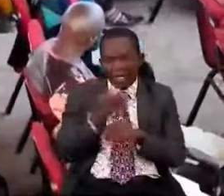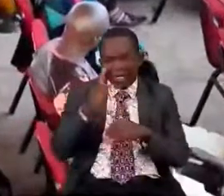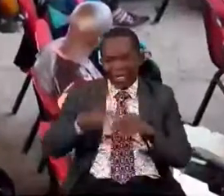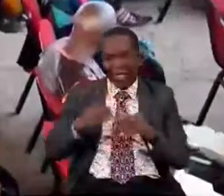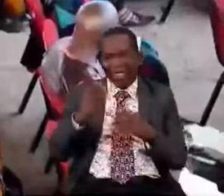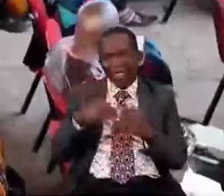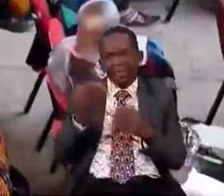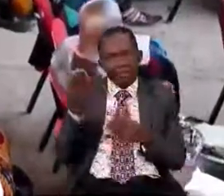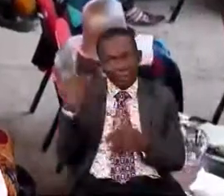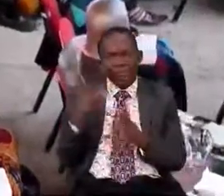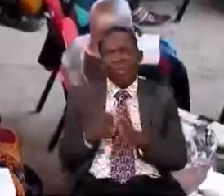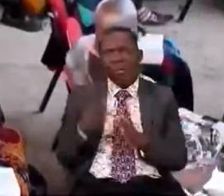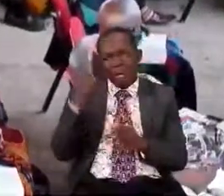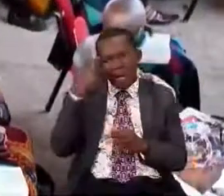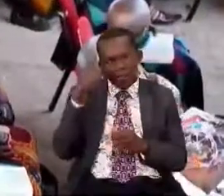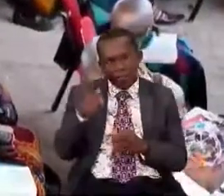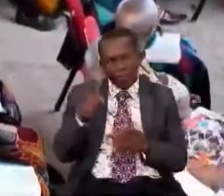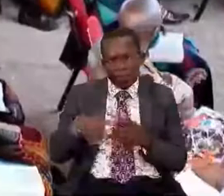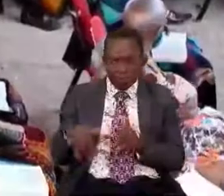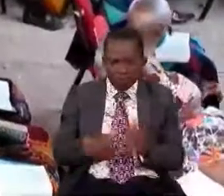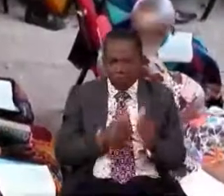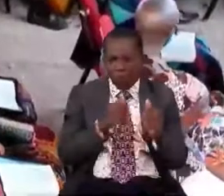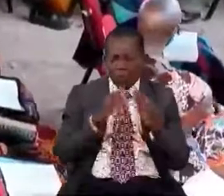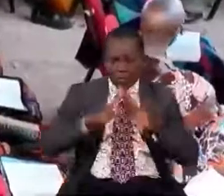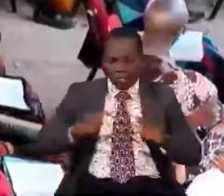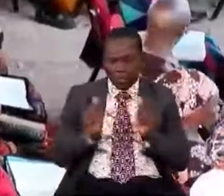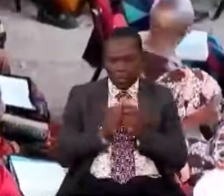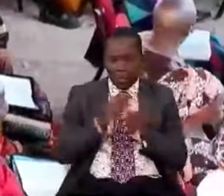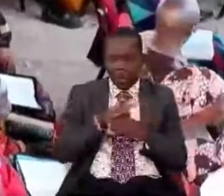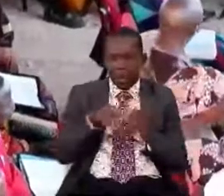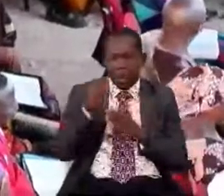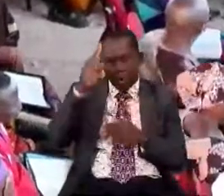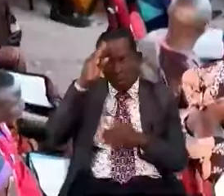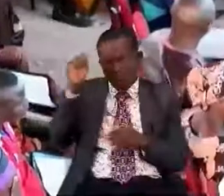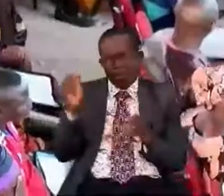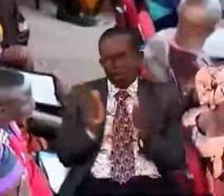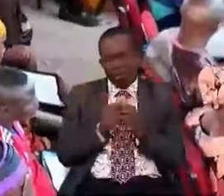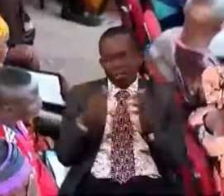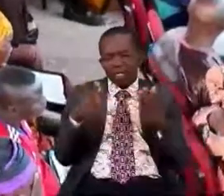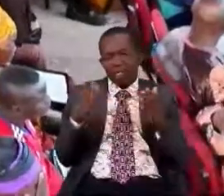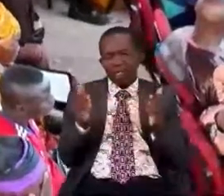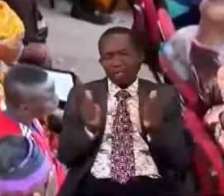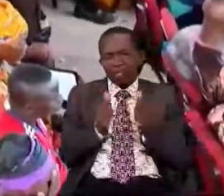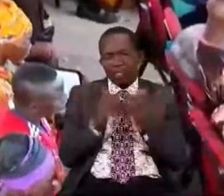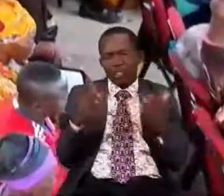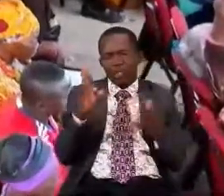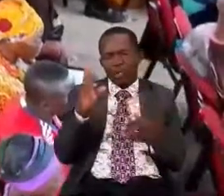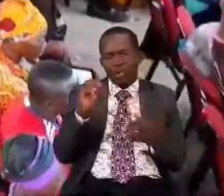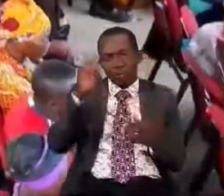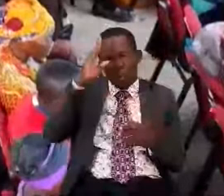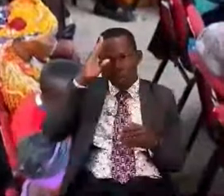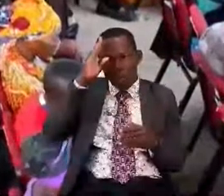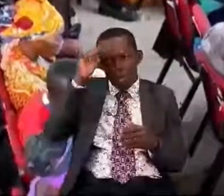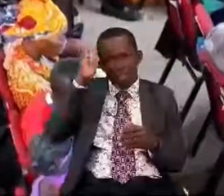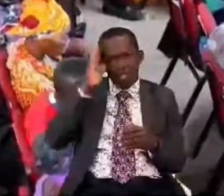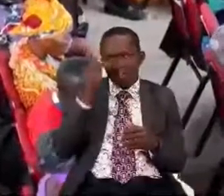Seigneur, tu dois progresser. Ta sanctification ne doit pas être une simple sanctification. Ta sanctification